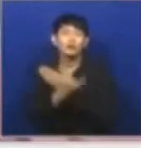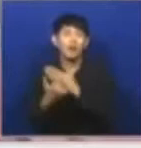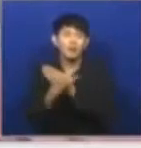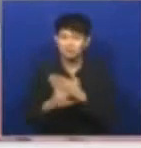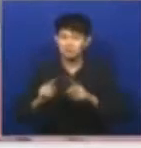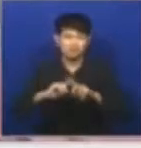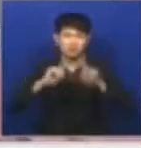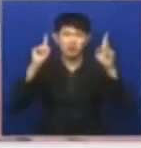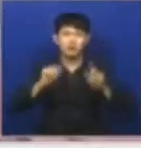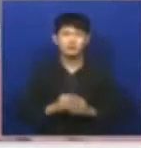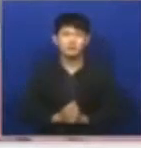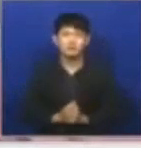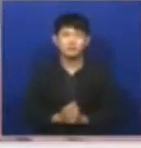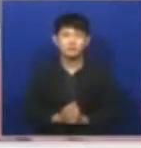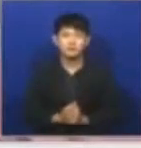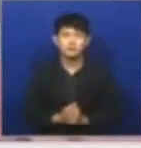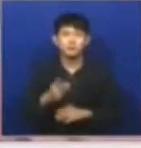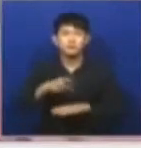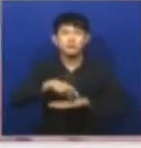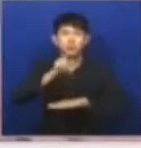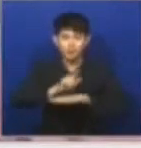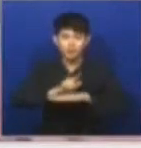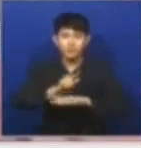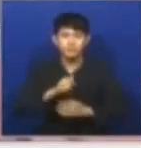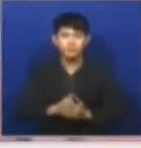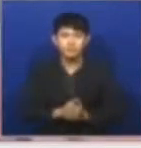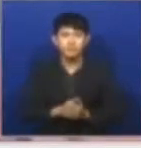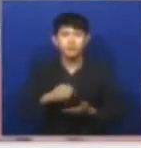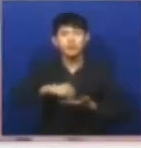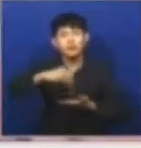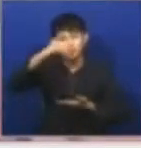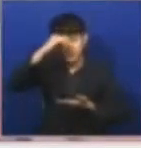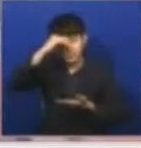างนี้ท่านประธานครับเรื่องการศึกษ